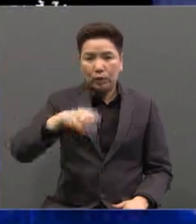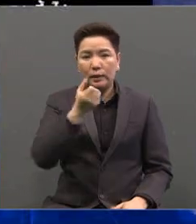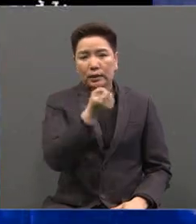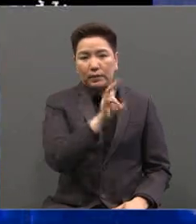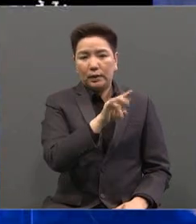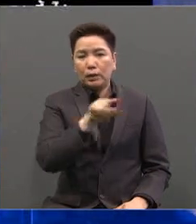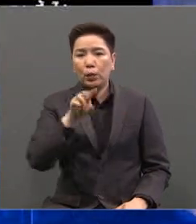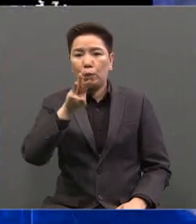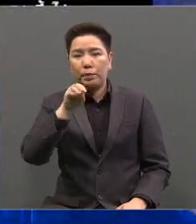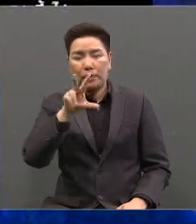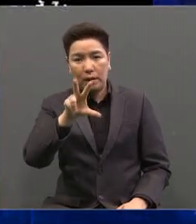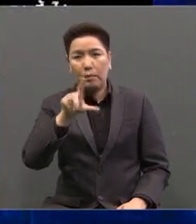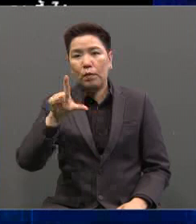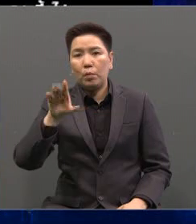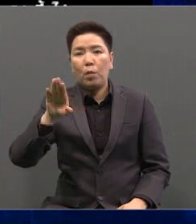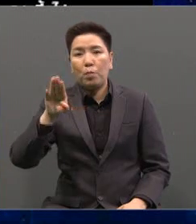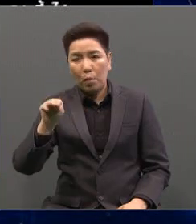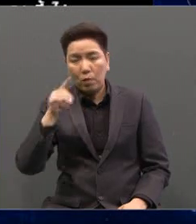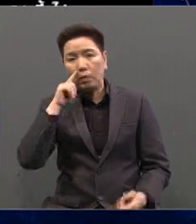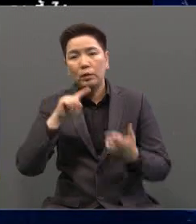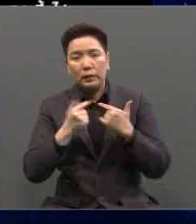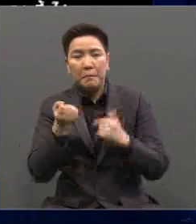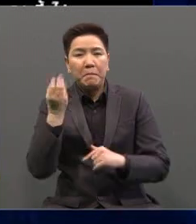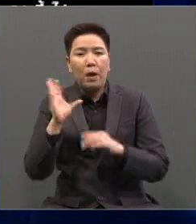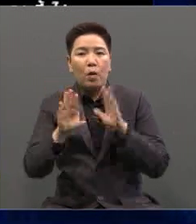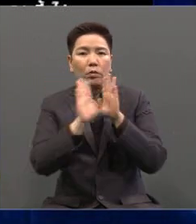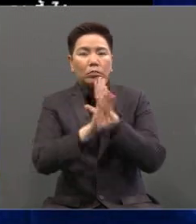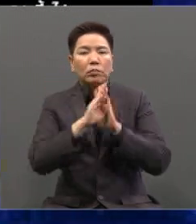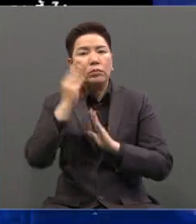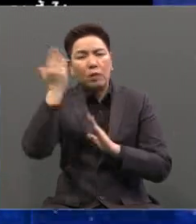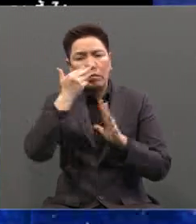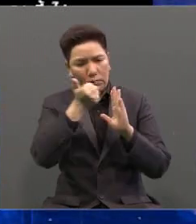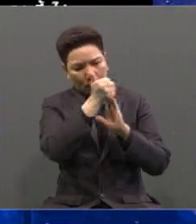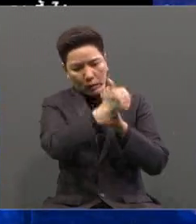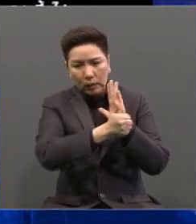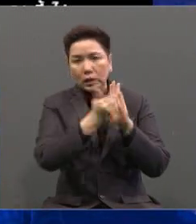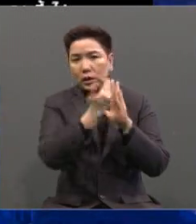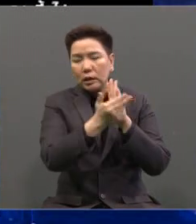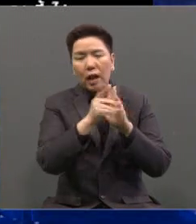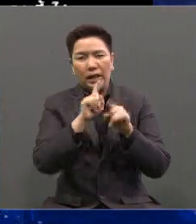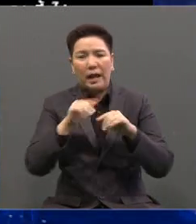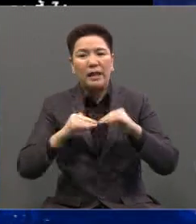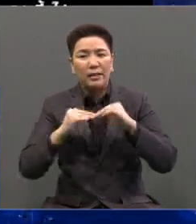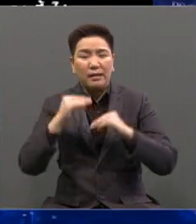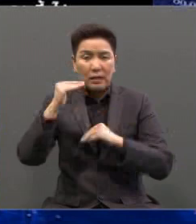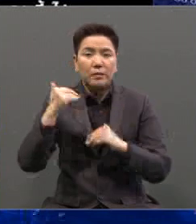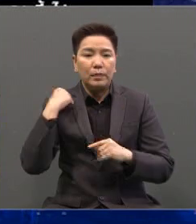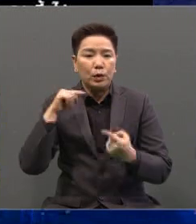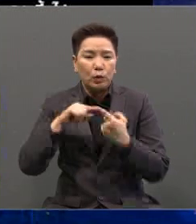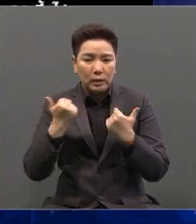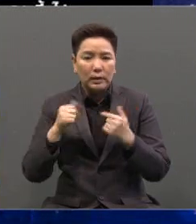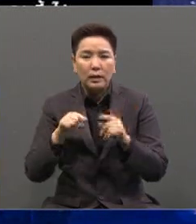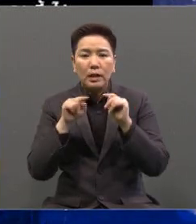17-63ไมโครกรัมต่อลูกบาศก์เมตรส่วนใหญ่เนี่ยในพื้นที่อีสานจะคุณภาพอากาศดีมากแต่ก็มีเกินมาตรฐานค่ะก็คือ